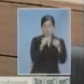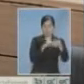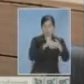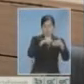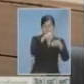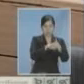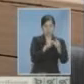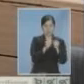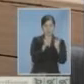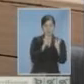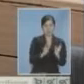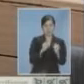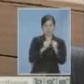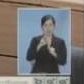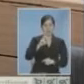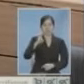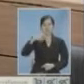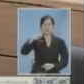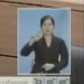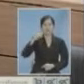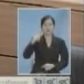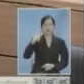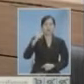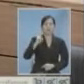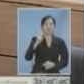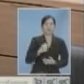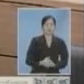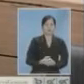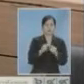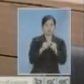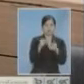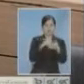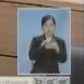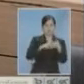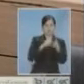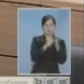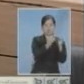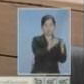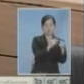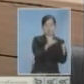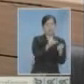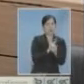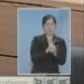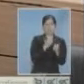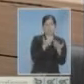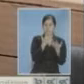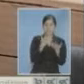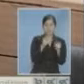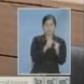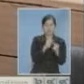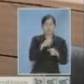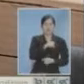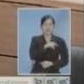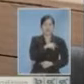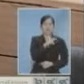200คนแล้วก็ไม่ได้มาเฉพาะด้านสังคมก็ไม่มีสมมติสังคมไม่มาศาสนา